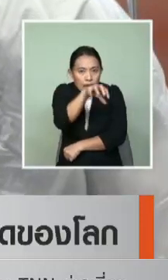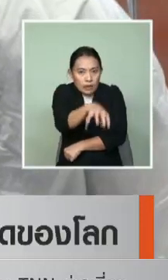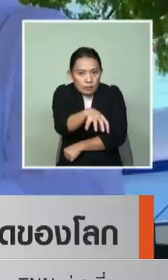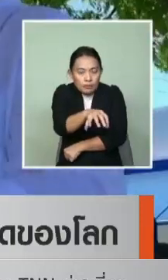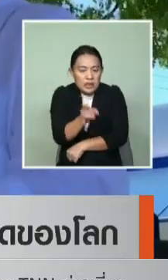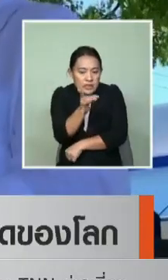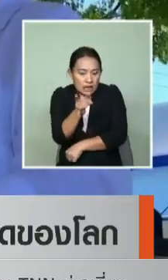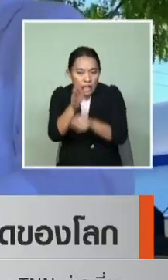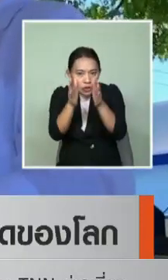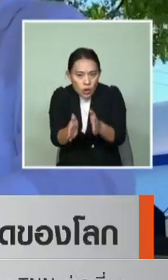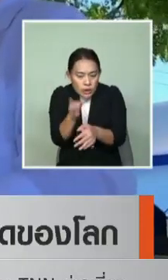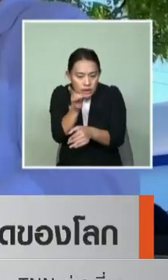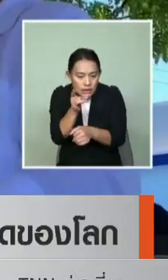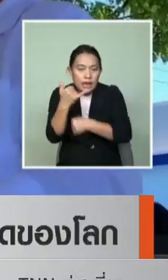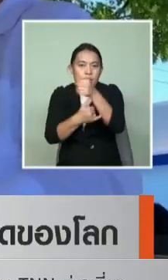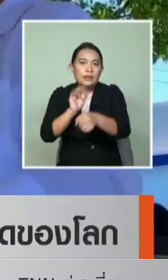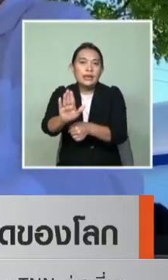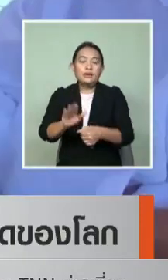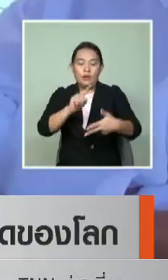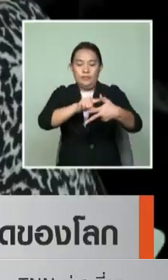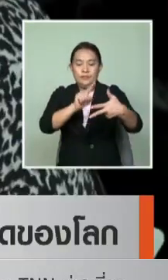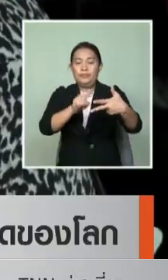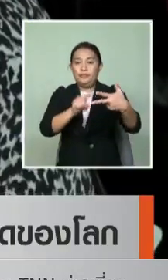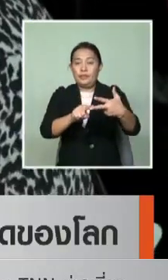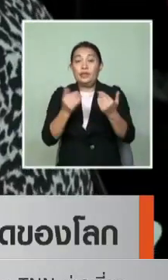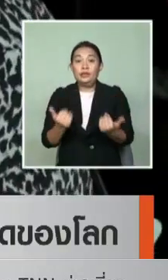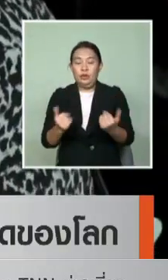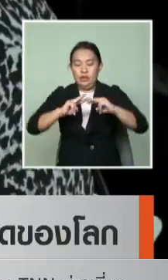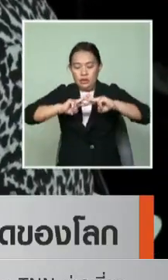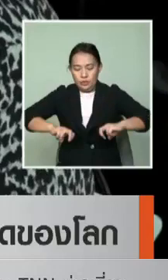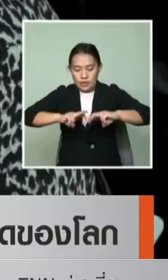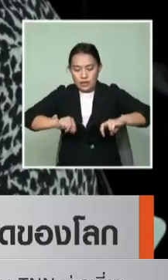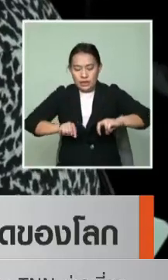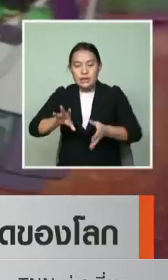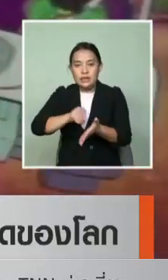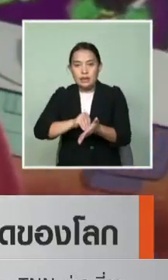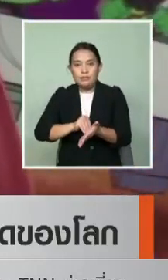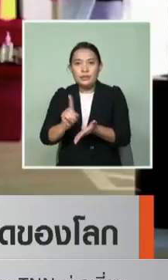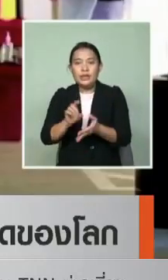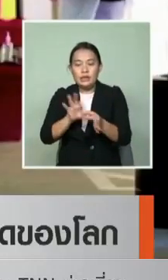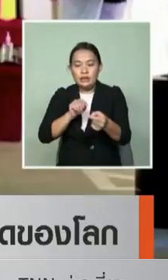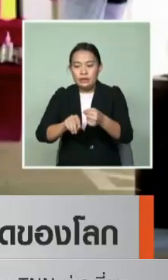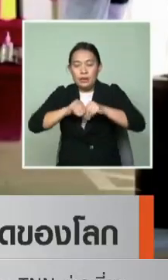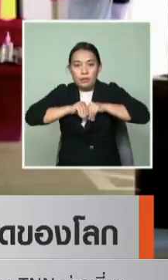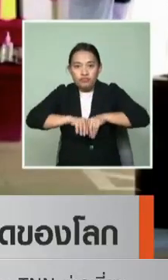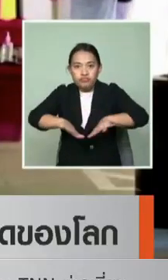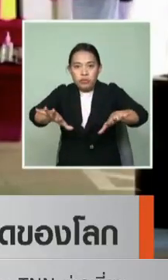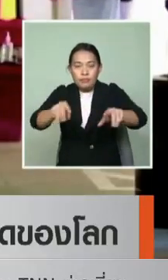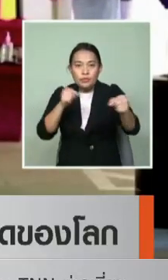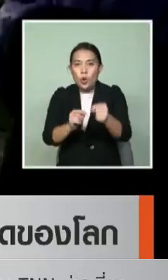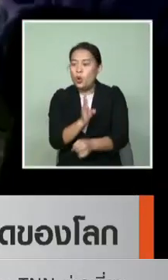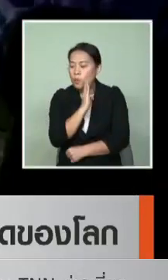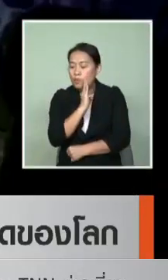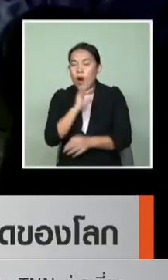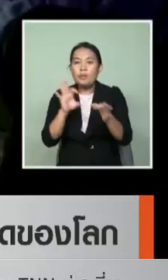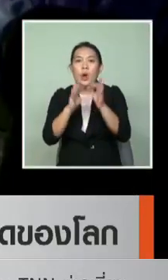เทศอันนี้ก็เกิดขึ้นได้นะคะซึ่งตอนนี้วิจัยที่เขาทำออกมาเขาทำเรื่องของ misinformation ค่ะก็คือการเผยแพร่ข้อมูลเท็จนะคะโด